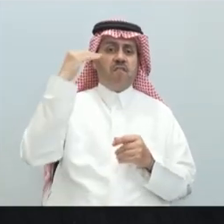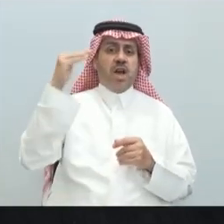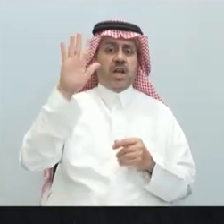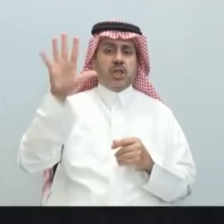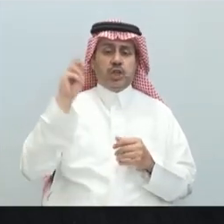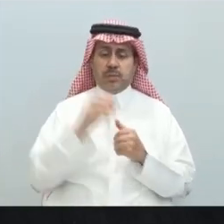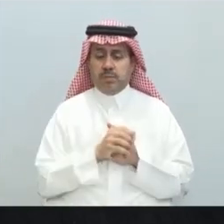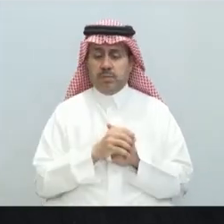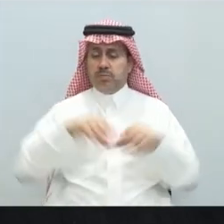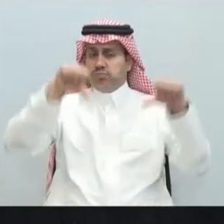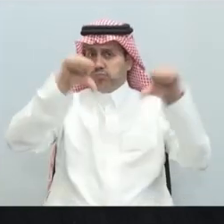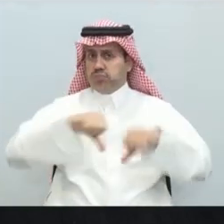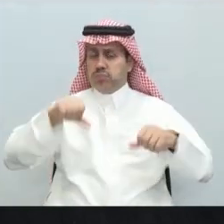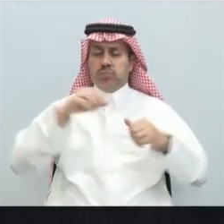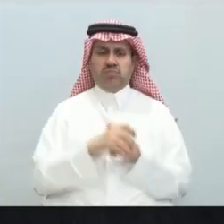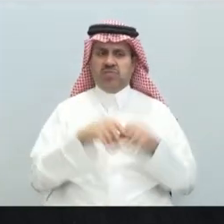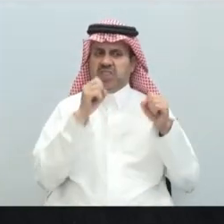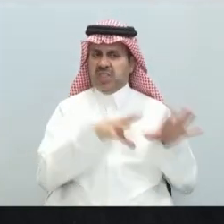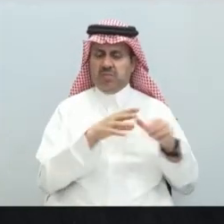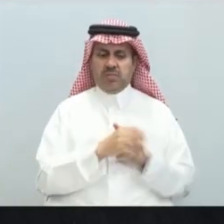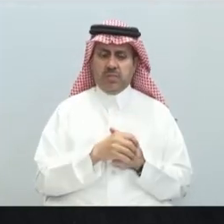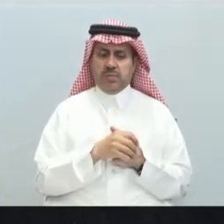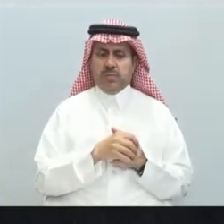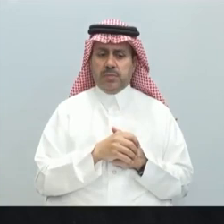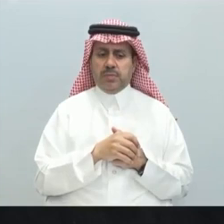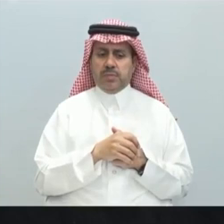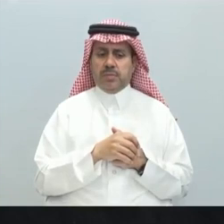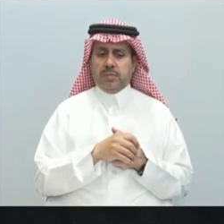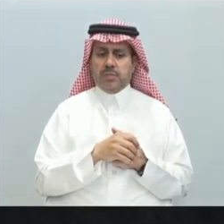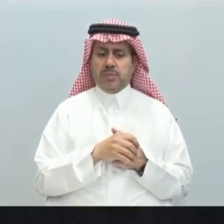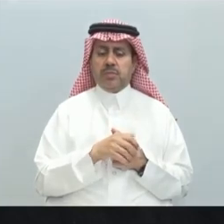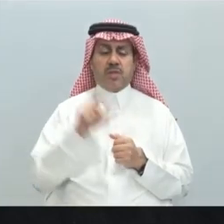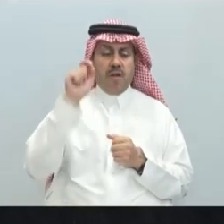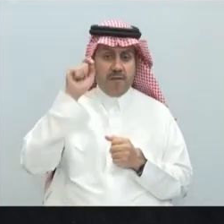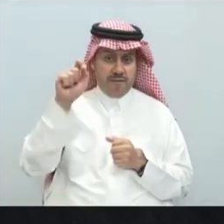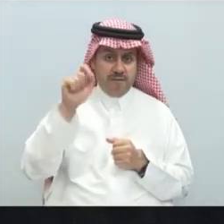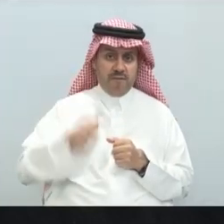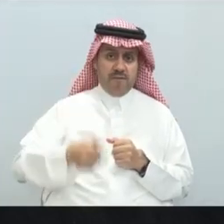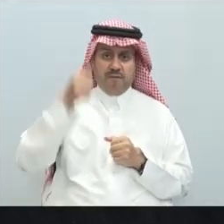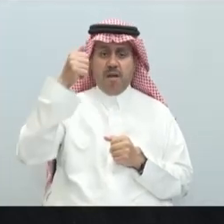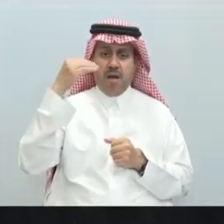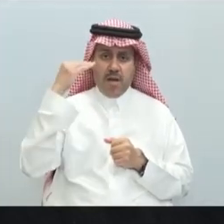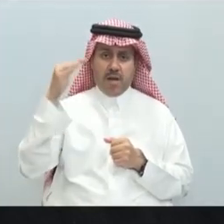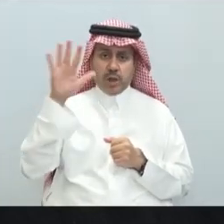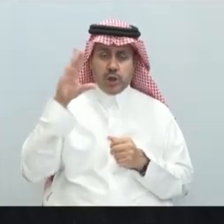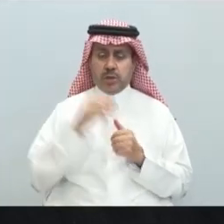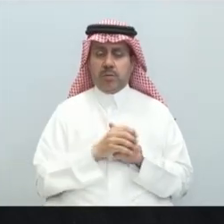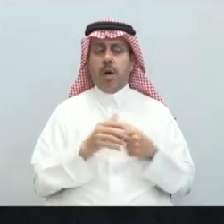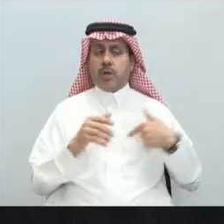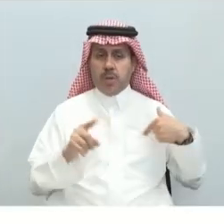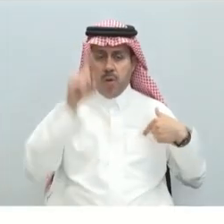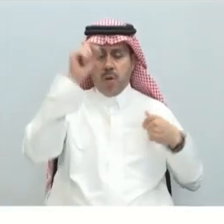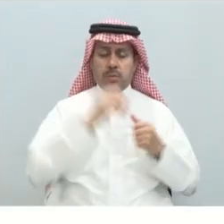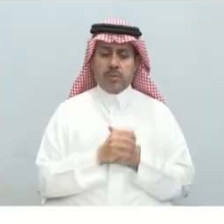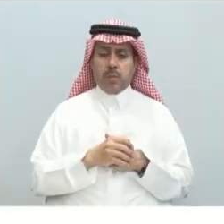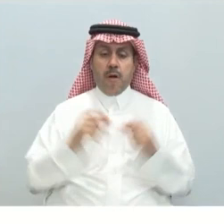هذا الامر وانه ليس تحضرا ولا رقيا بل هو فاحشه كما سماه الله سبحانه وتعالى